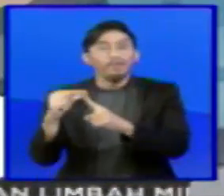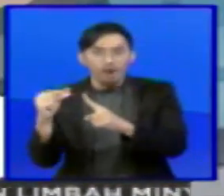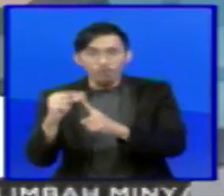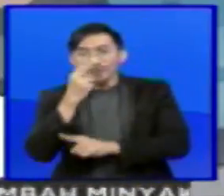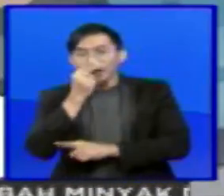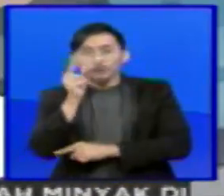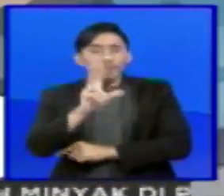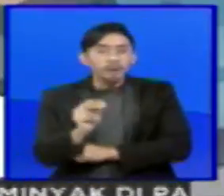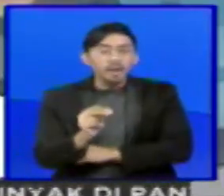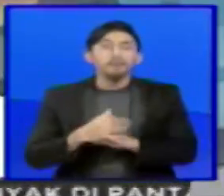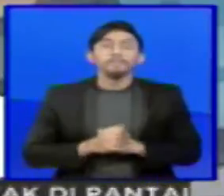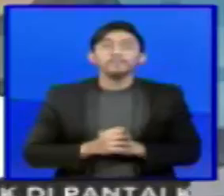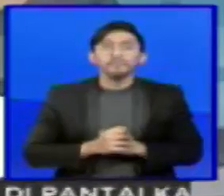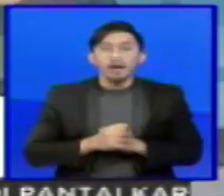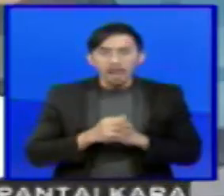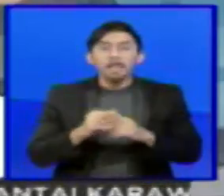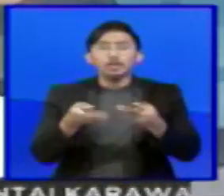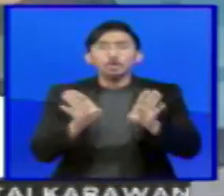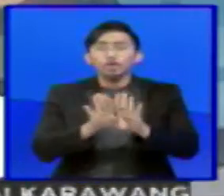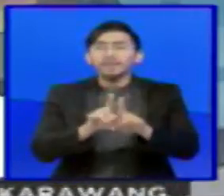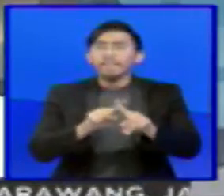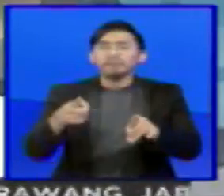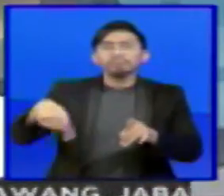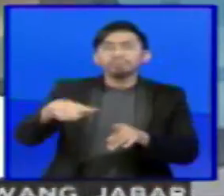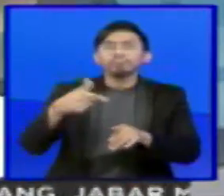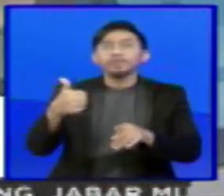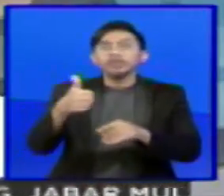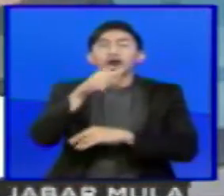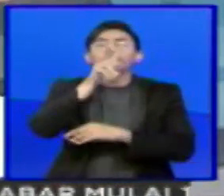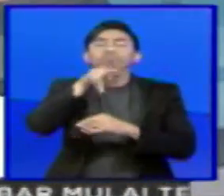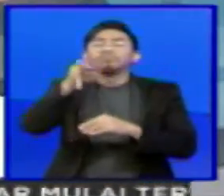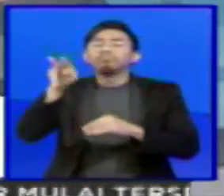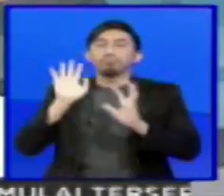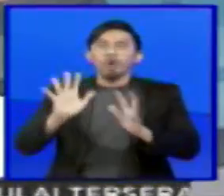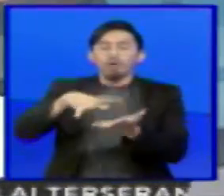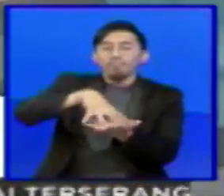Bandung Barat, Jawa Barat yang ditutup, namun mereka hanya bisa sampai ke pos pemantau.